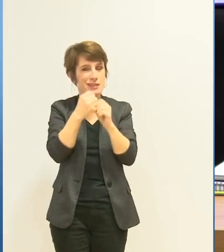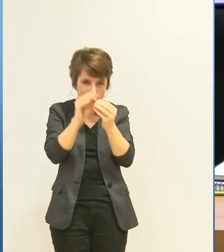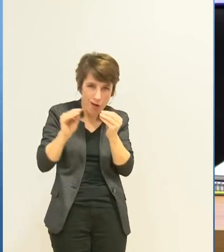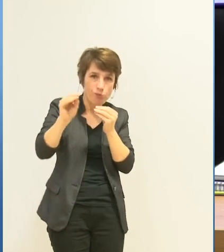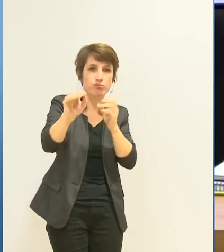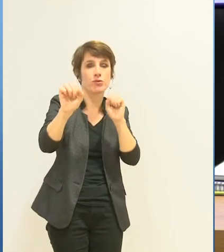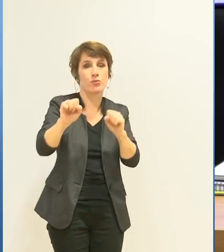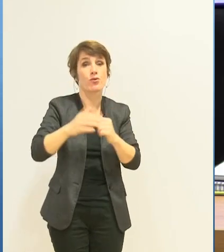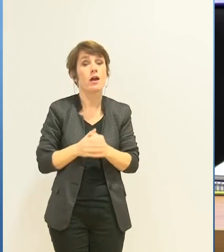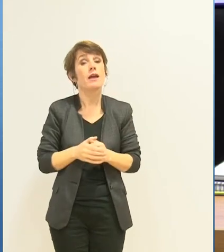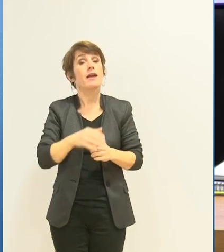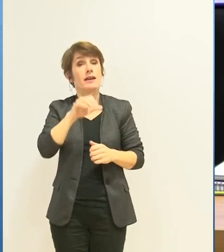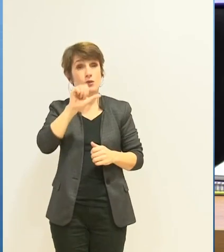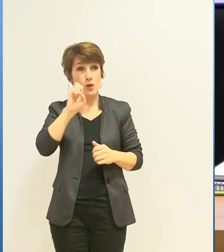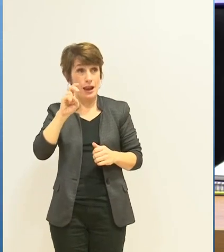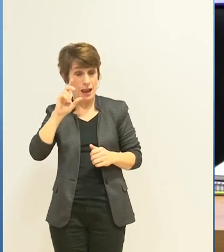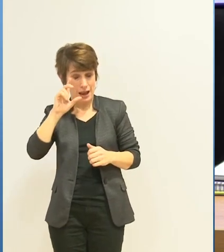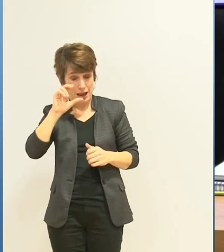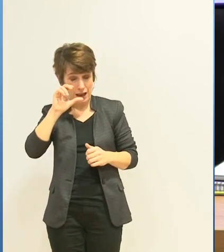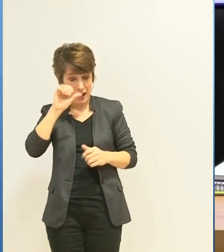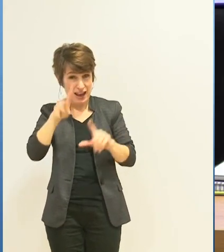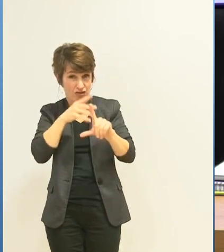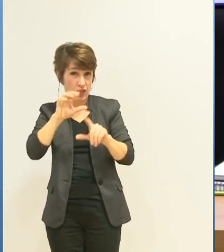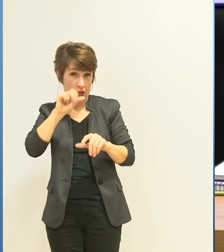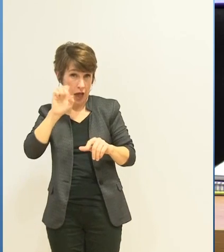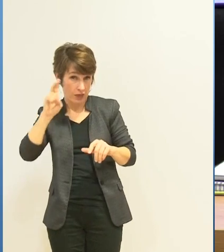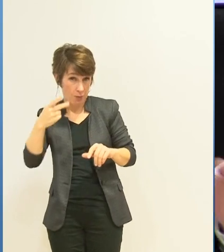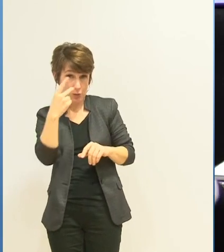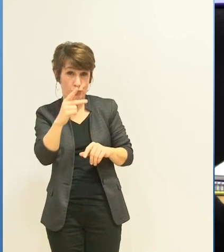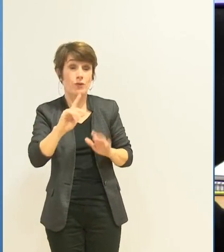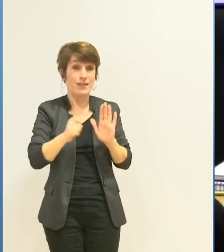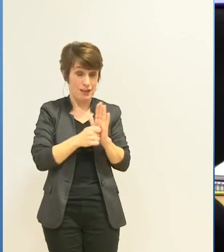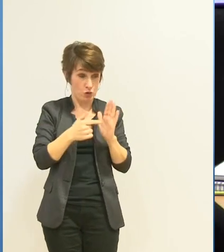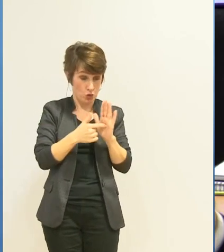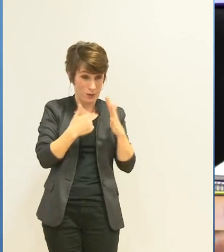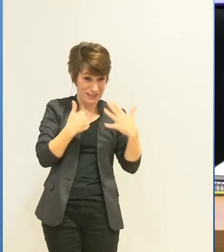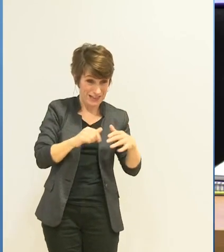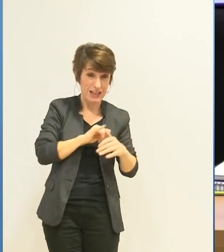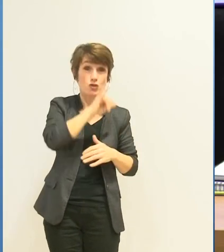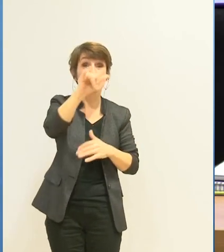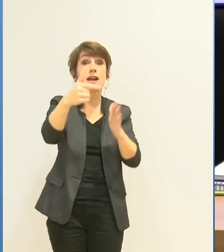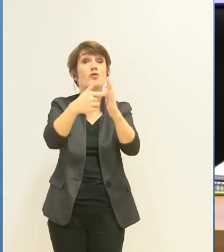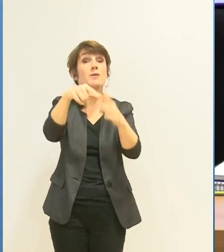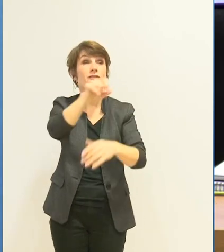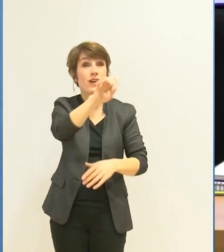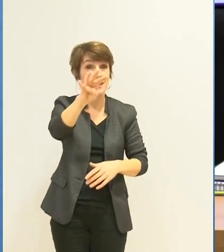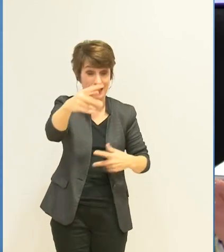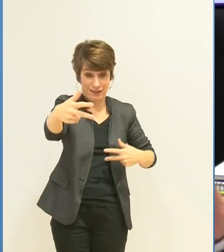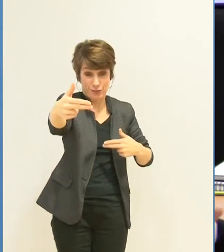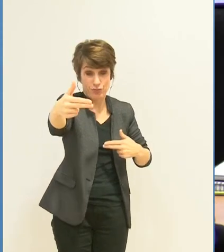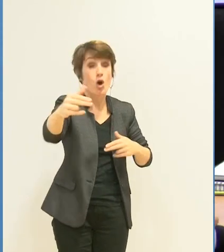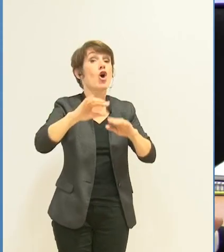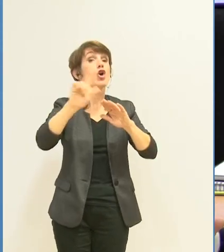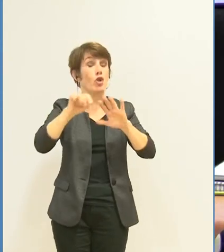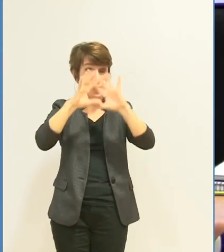programmé sur la période 2016 2024 il prévoit 12 millions